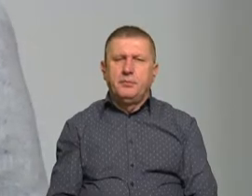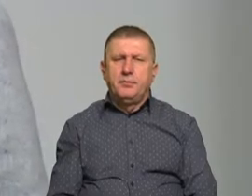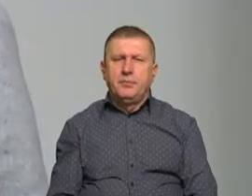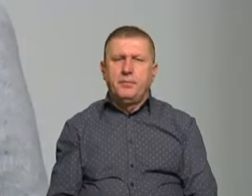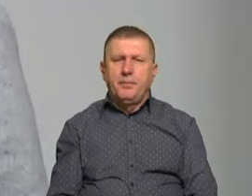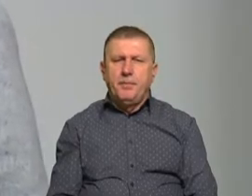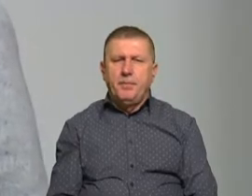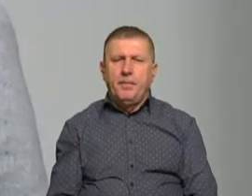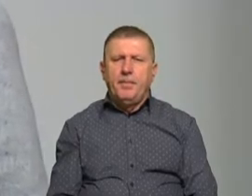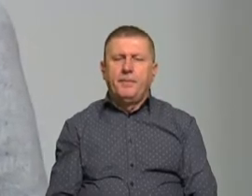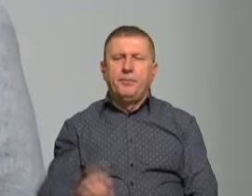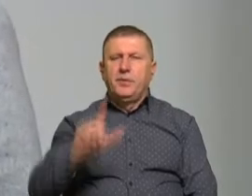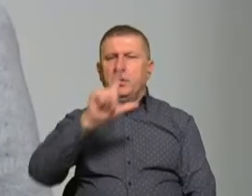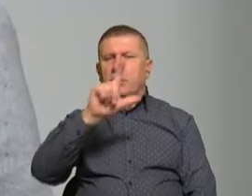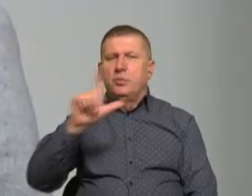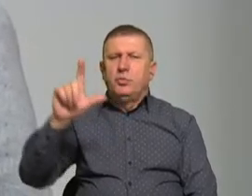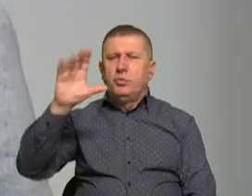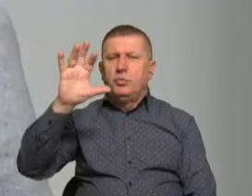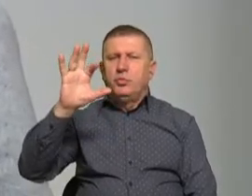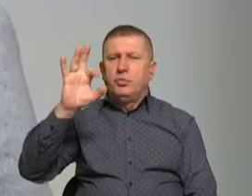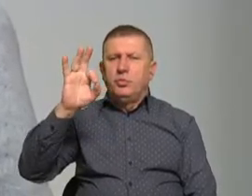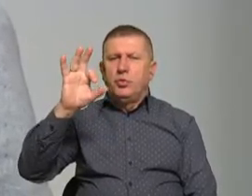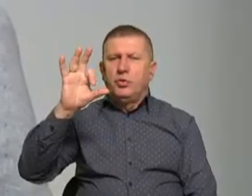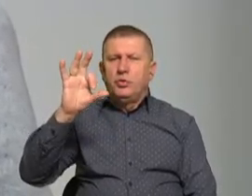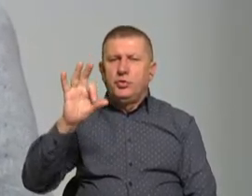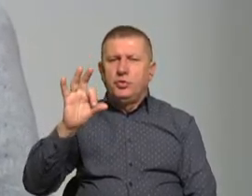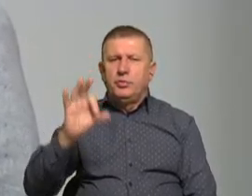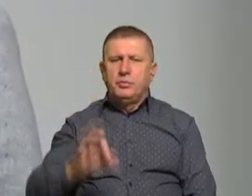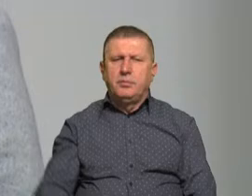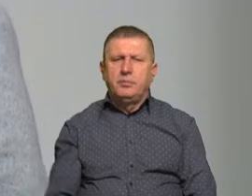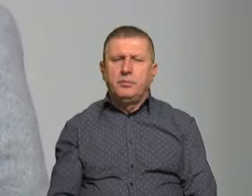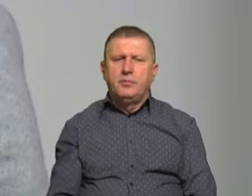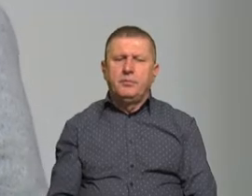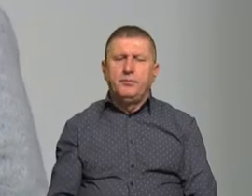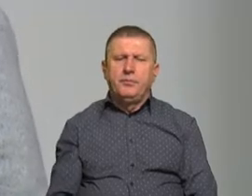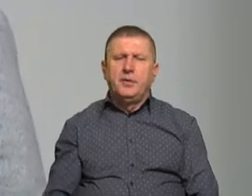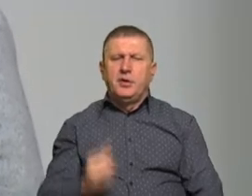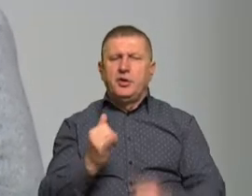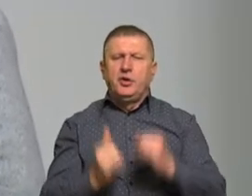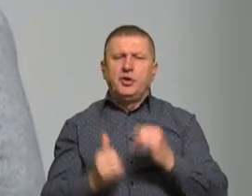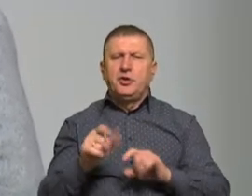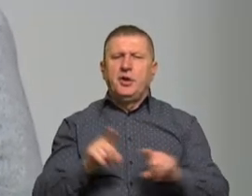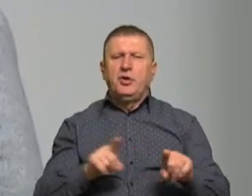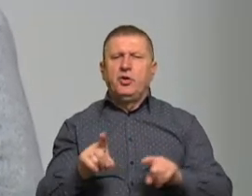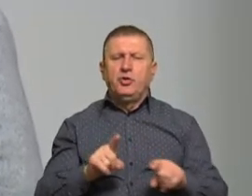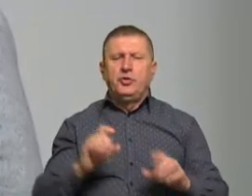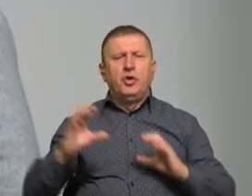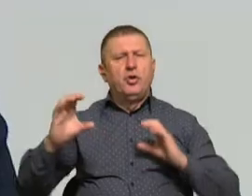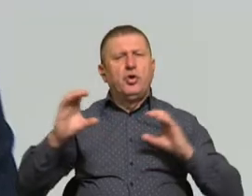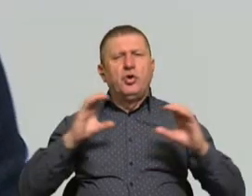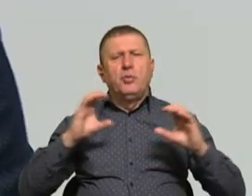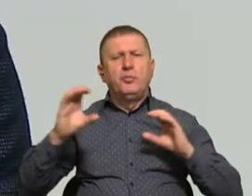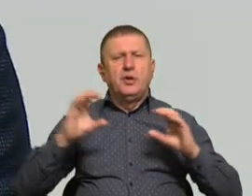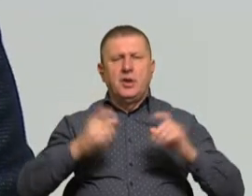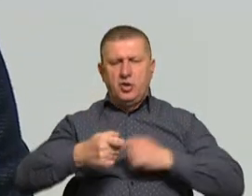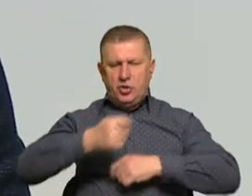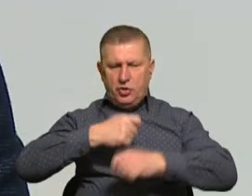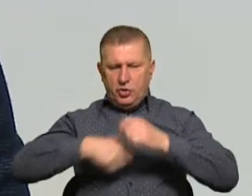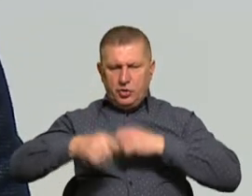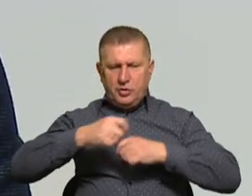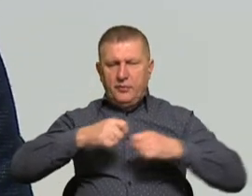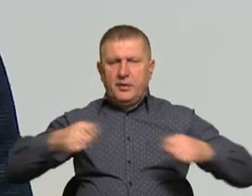Odpowiedź proszę pana Konrada Łosia. Dziękuję. Pamiętam pytanie. Jeżeli chodzi o kwestie komunikacyjne i rozwiązanie